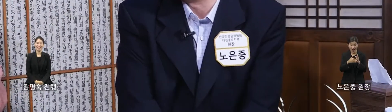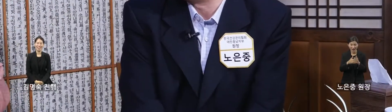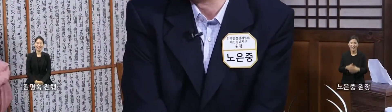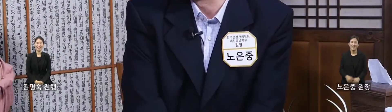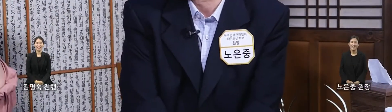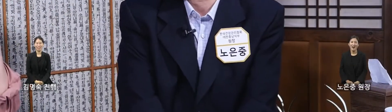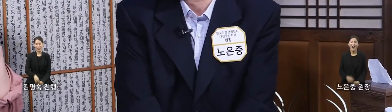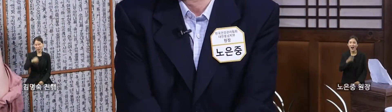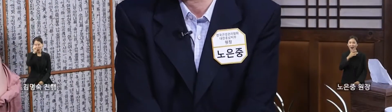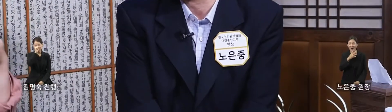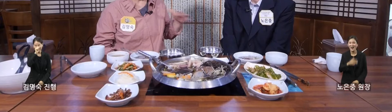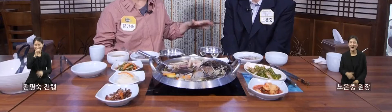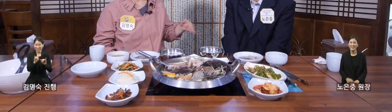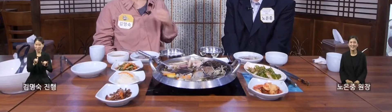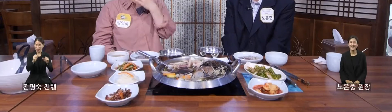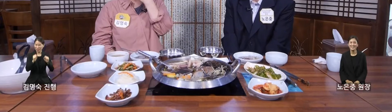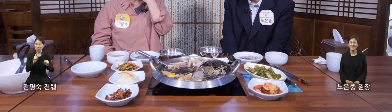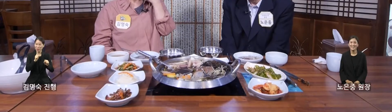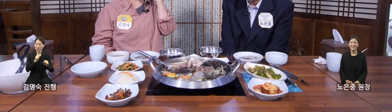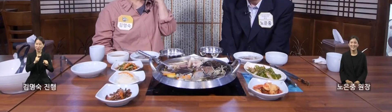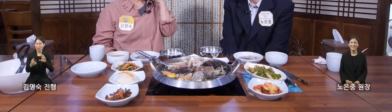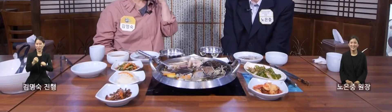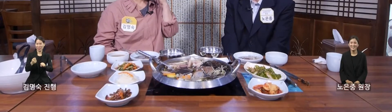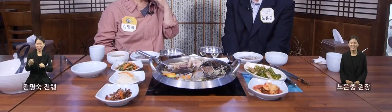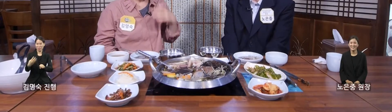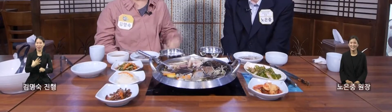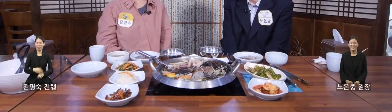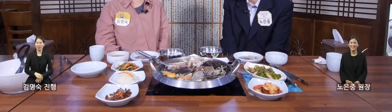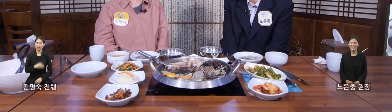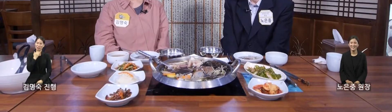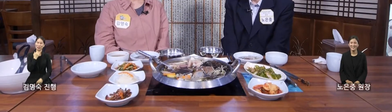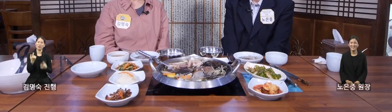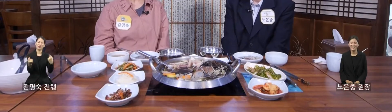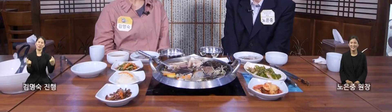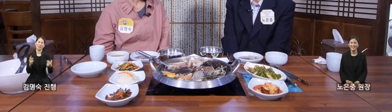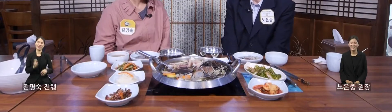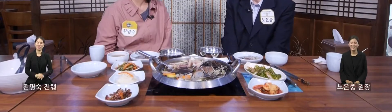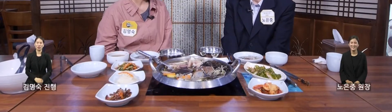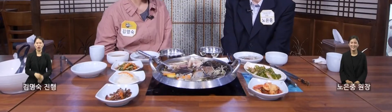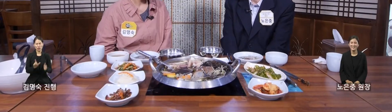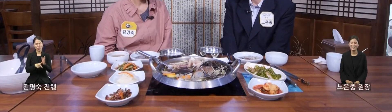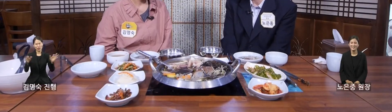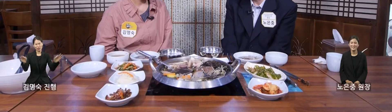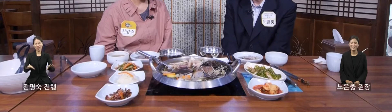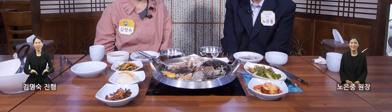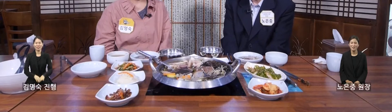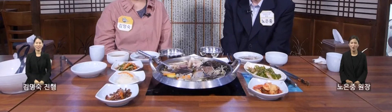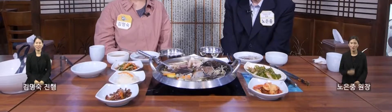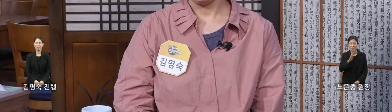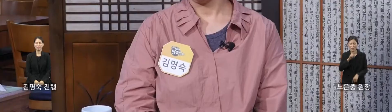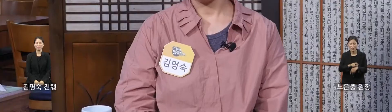아, 좋아하시는 분 계시다니까 바로 네. 기다리셨어요? 시간이 진짜 빨리 갔죠. 진짜 빨리